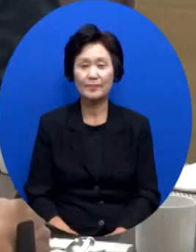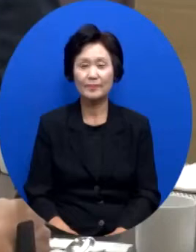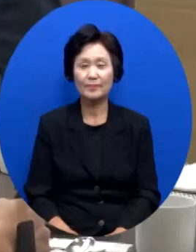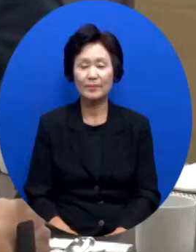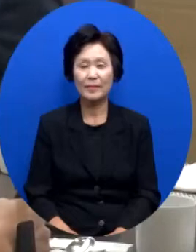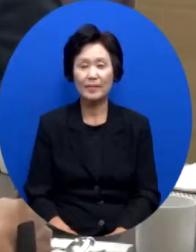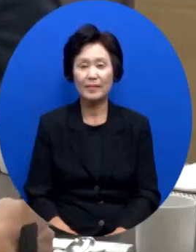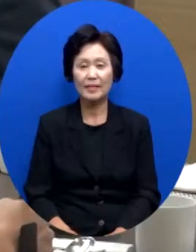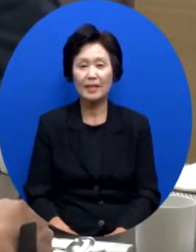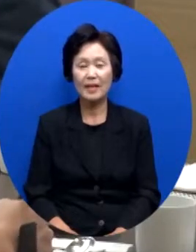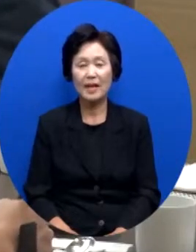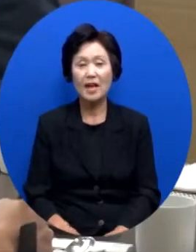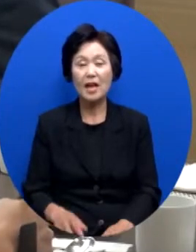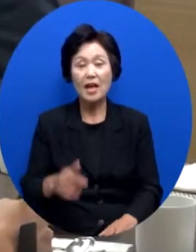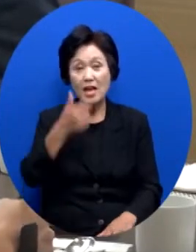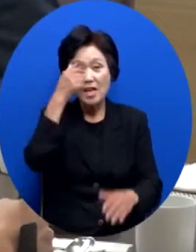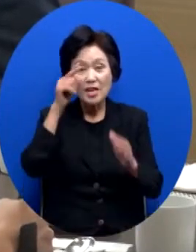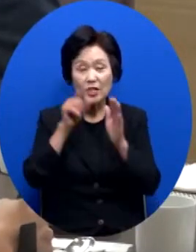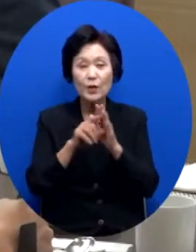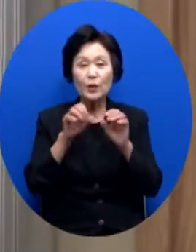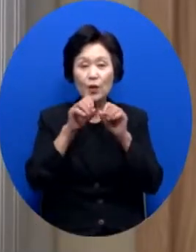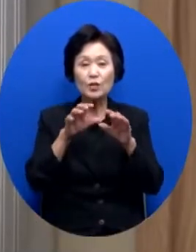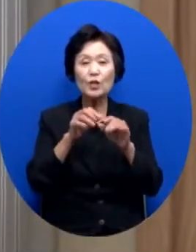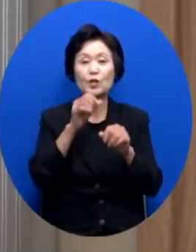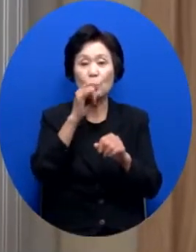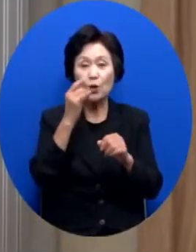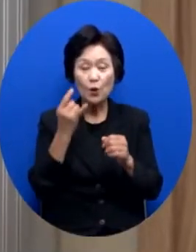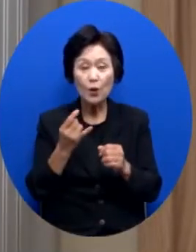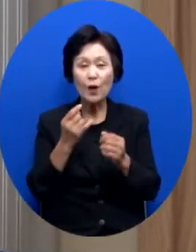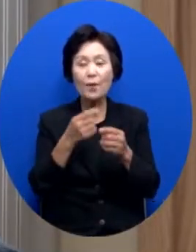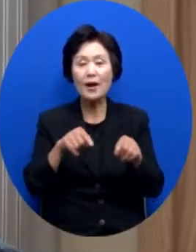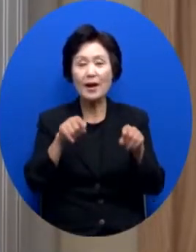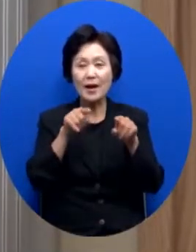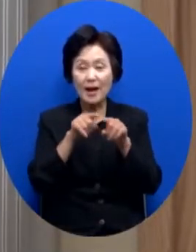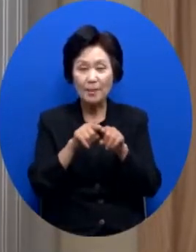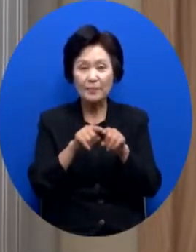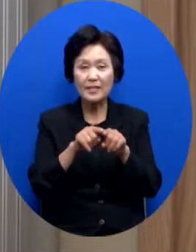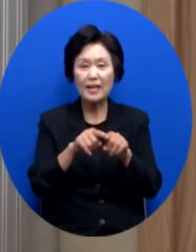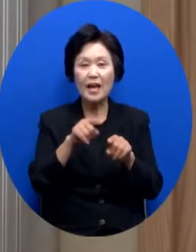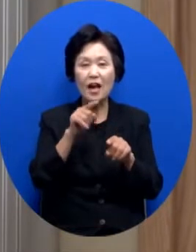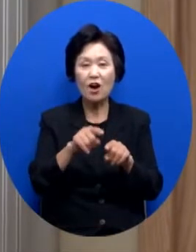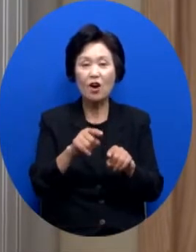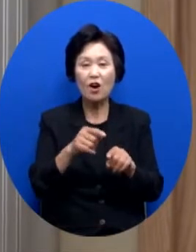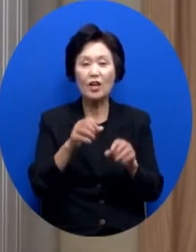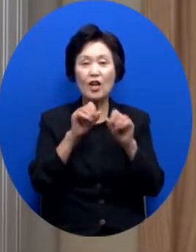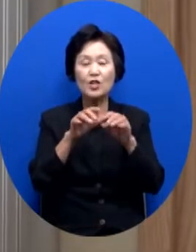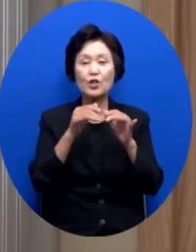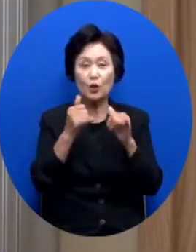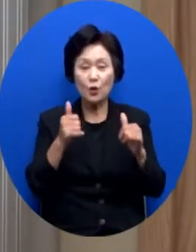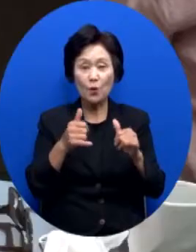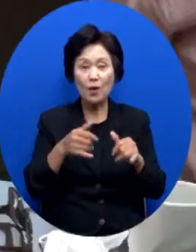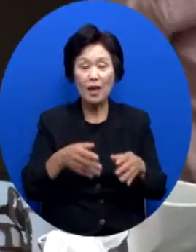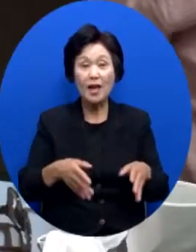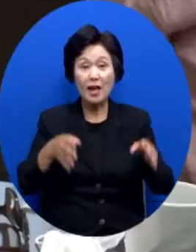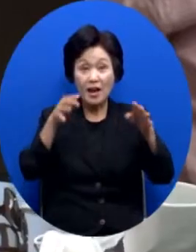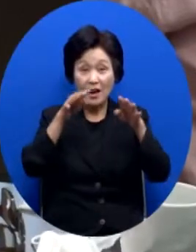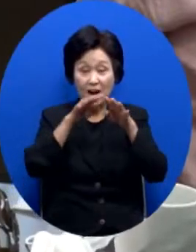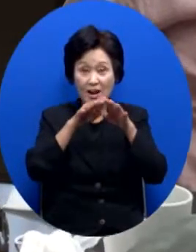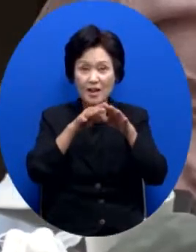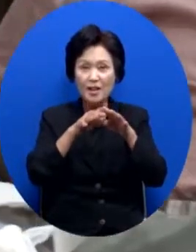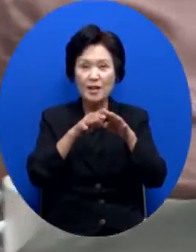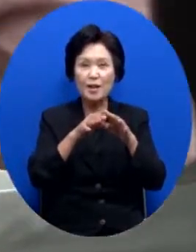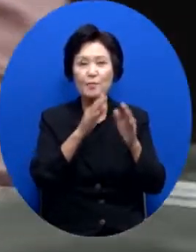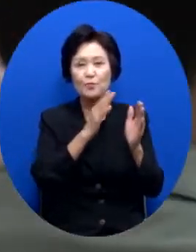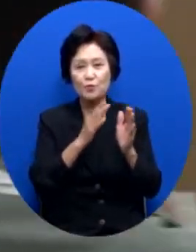한옥이 도교 선교회와 부산광역시가 부상 기독교 근대 역사관 건립을 추진 하기로 했습니다 1 오기도 개성 교회는